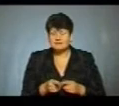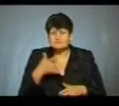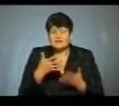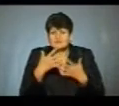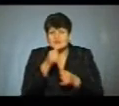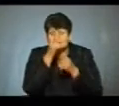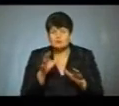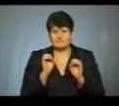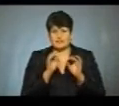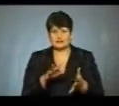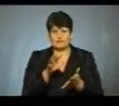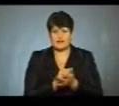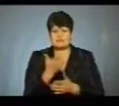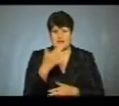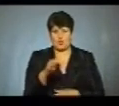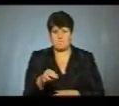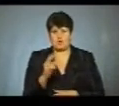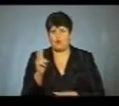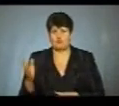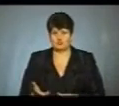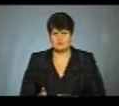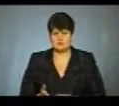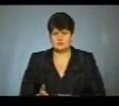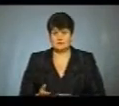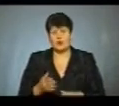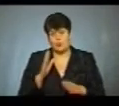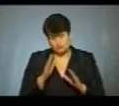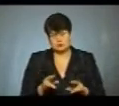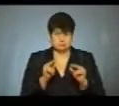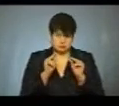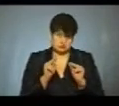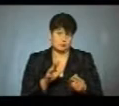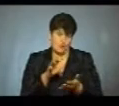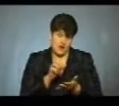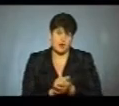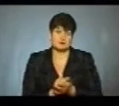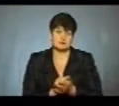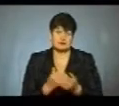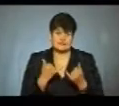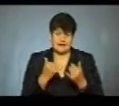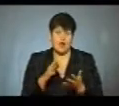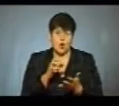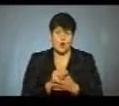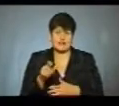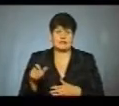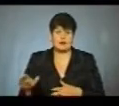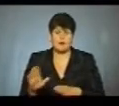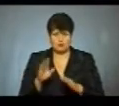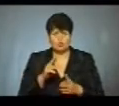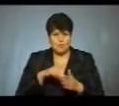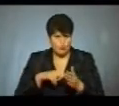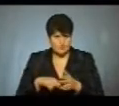віддати її в оренду за 5 копійок комусь. Отже, буде справедлива оренда для орендаря. Будуть